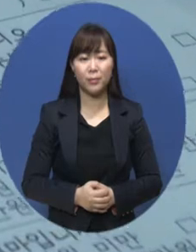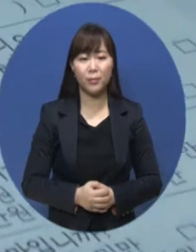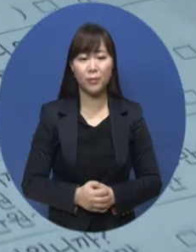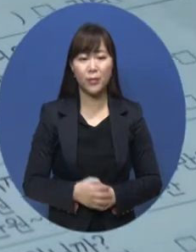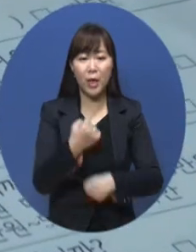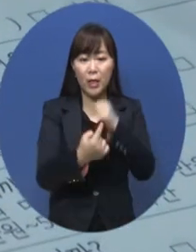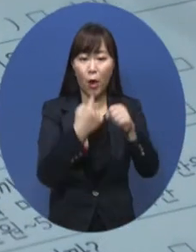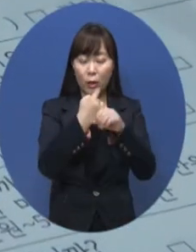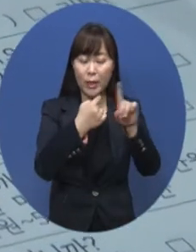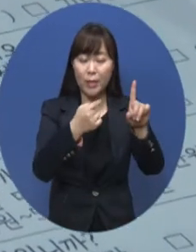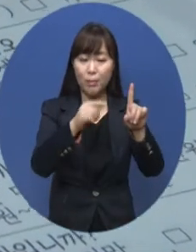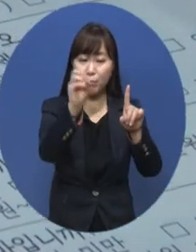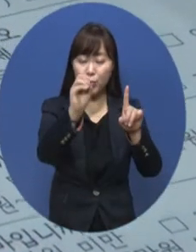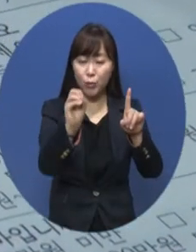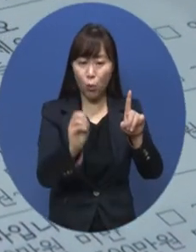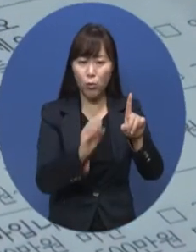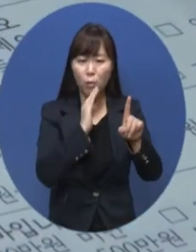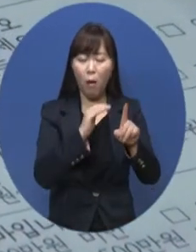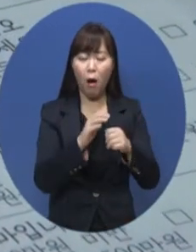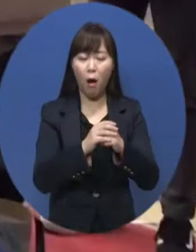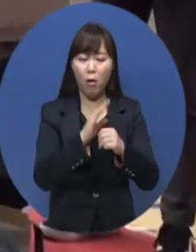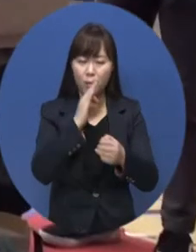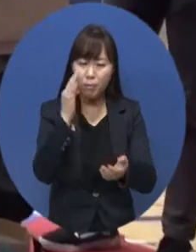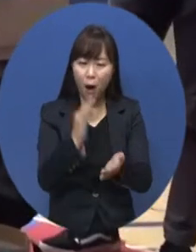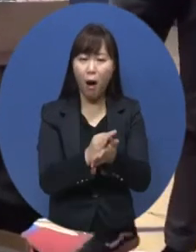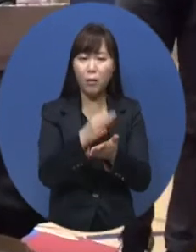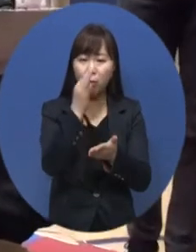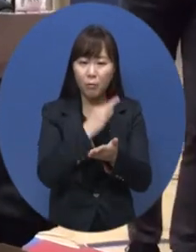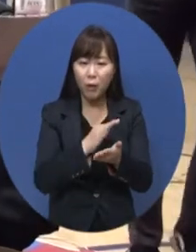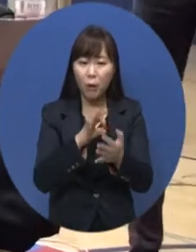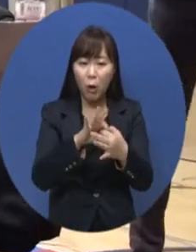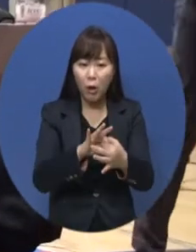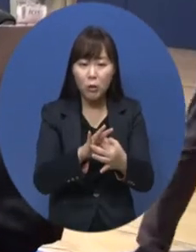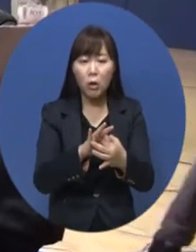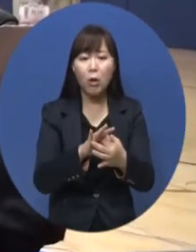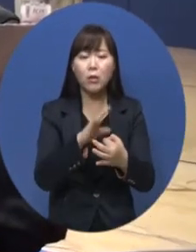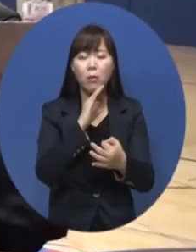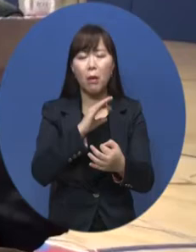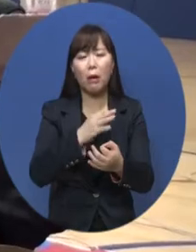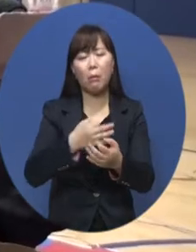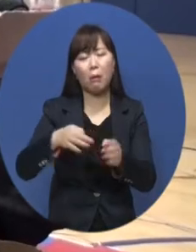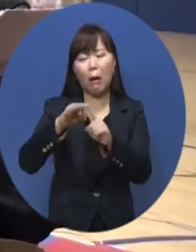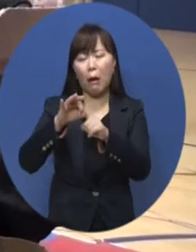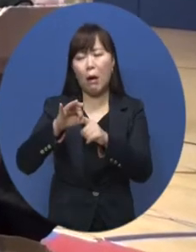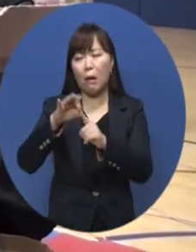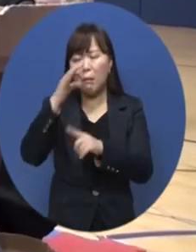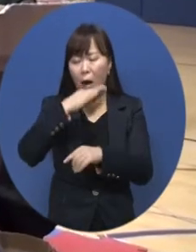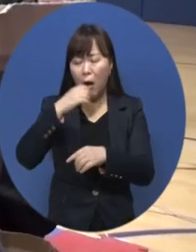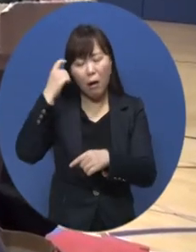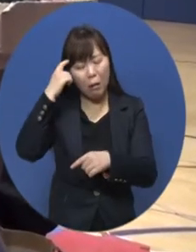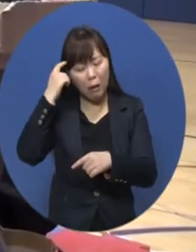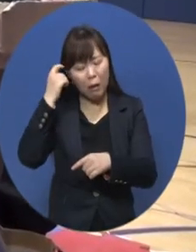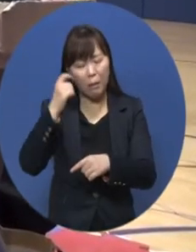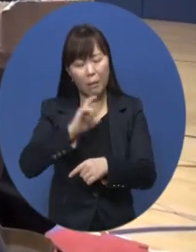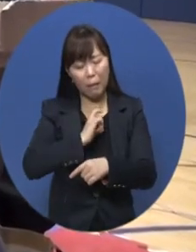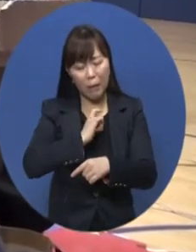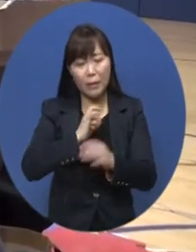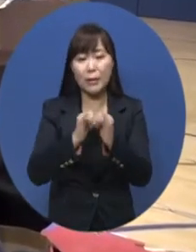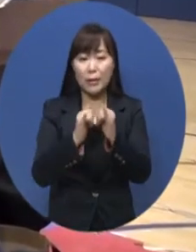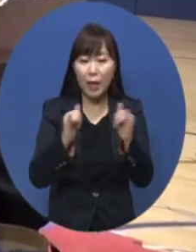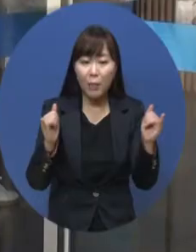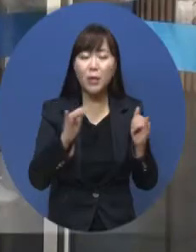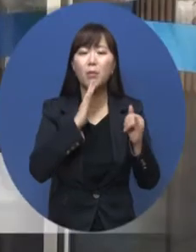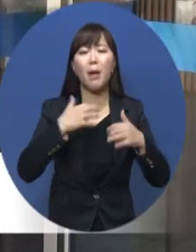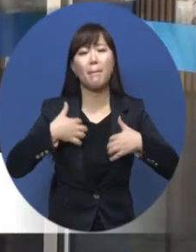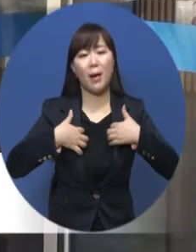연 1%의 초저금리 대출 조건은 고금리로 고통받는 서민들에겐 반가운 소식이 아닐 수